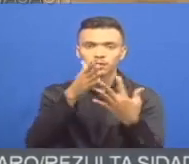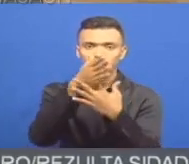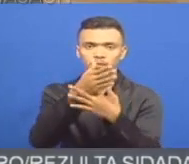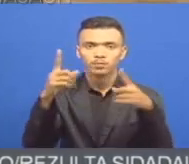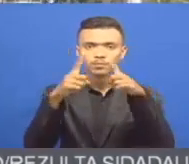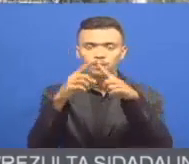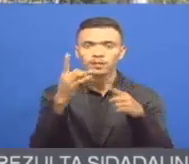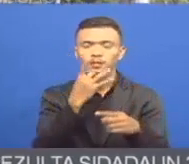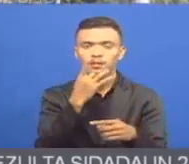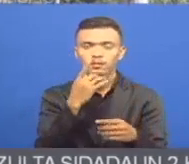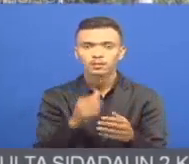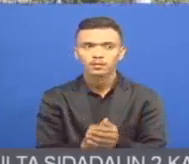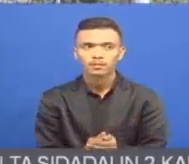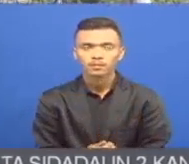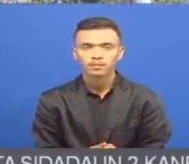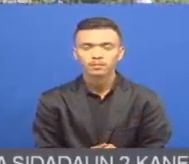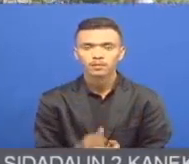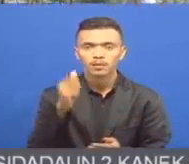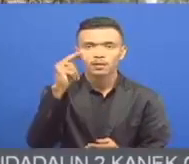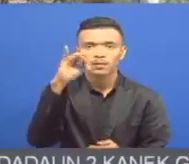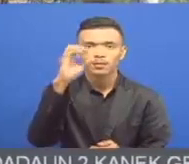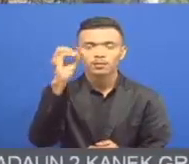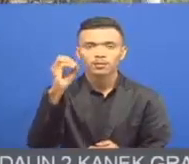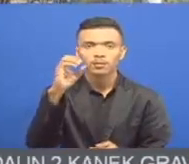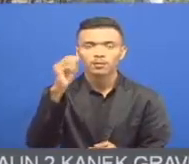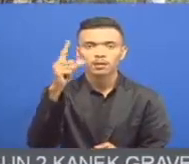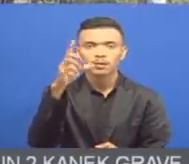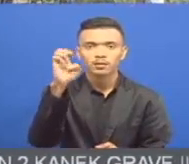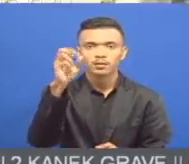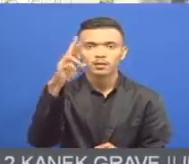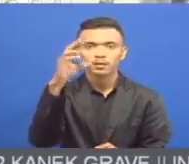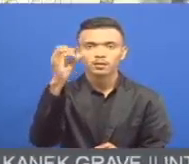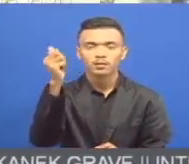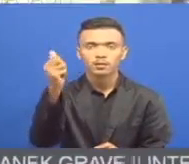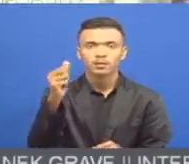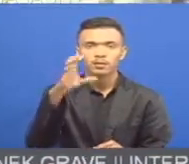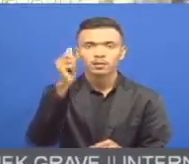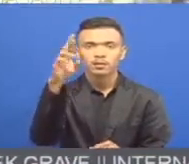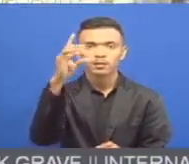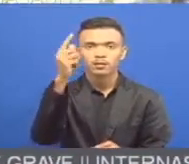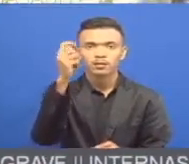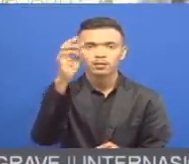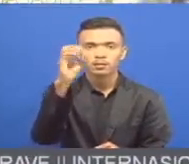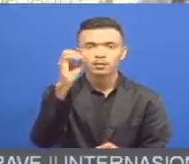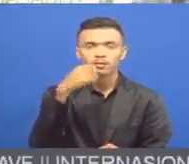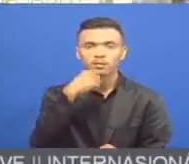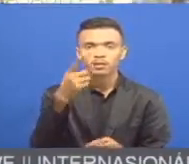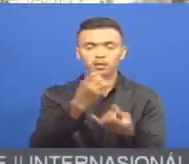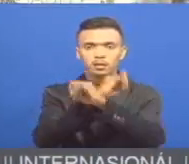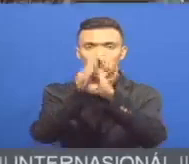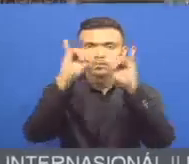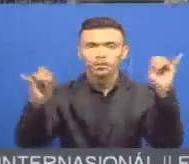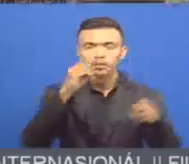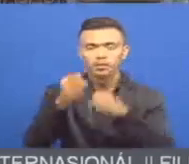eletrisidade. Residente Antonio Ramos Alessandre Afonso no Castro Nunes Sanchez Hateten, ukun an tinan